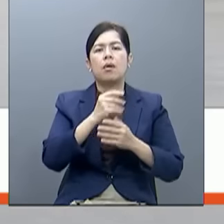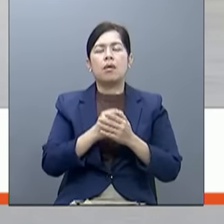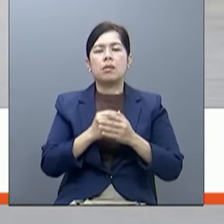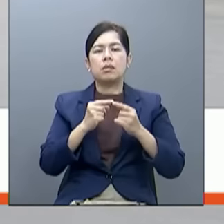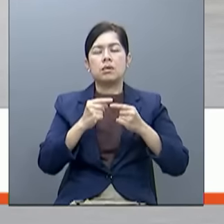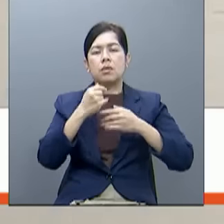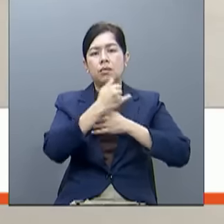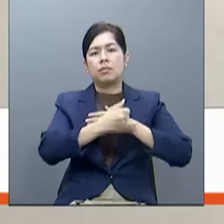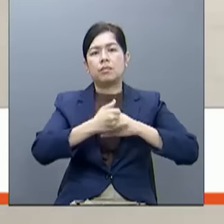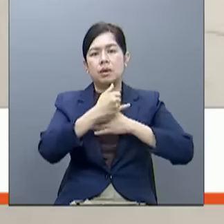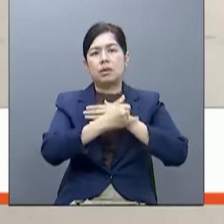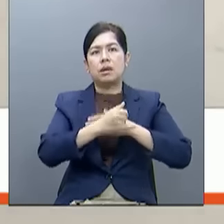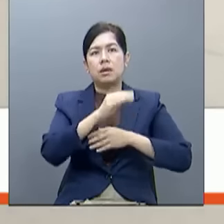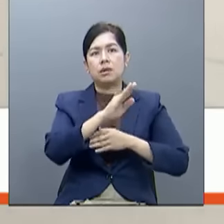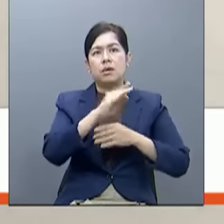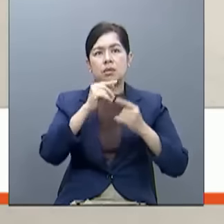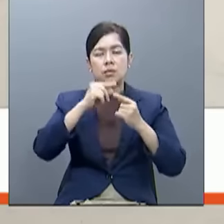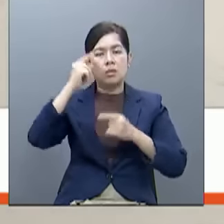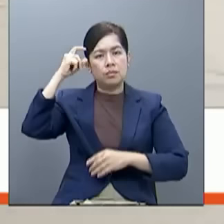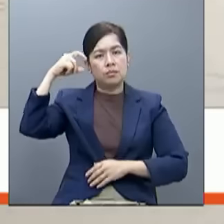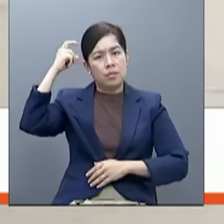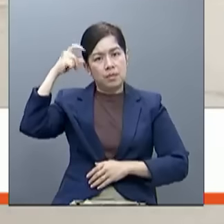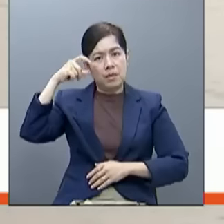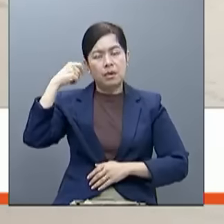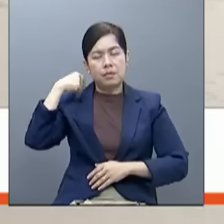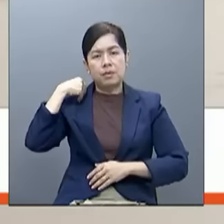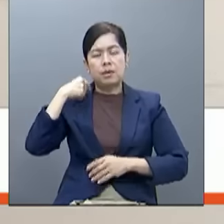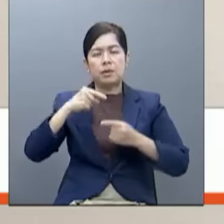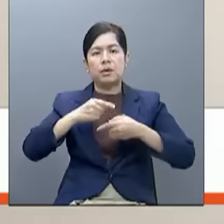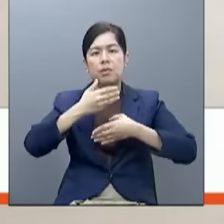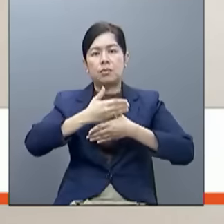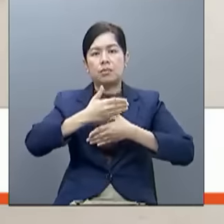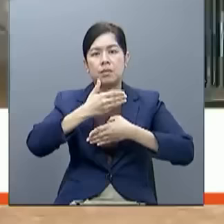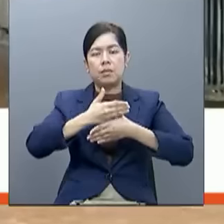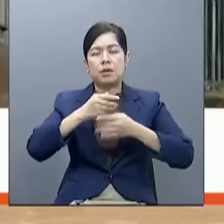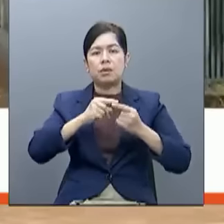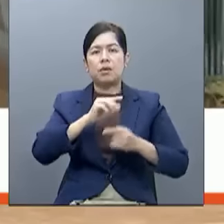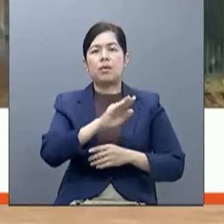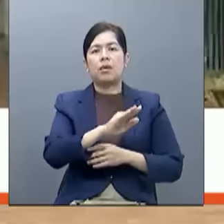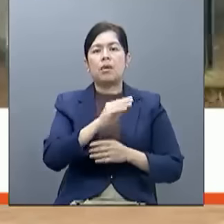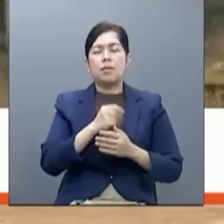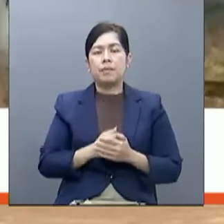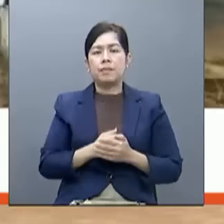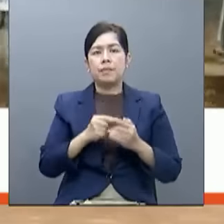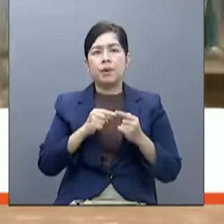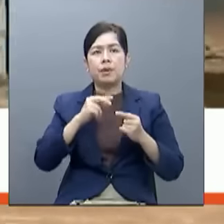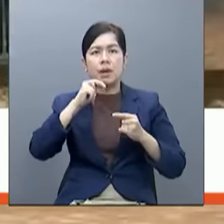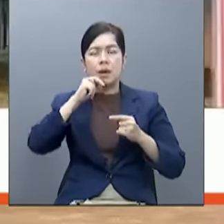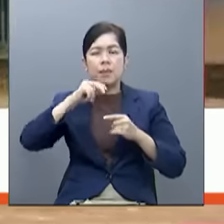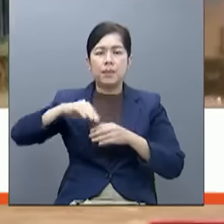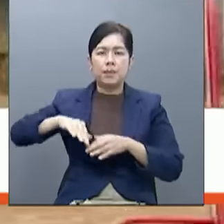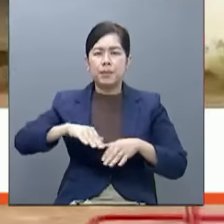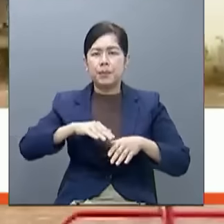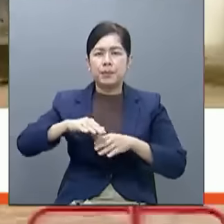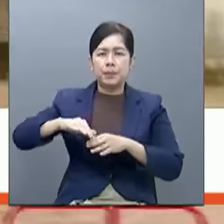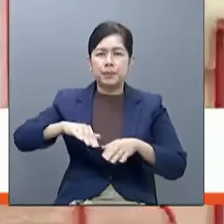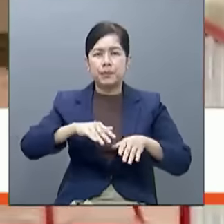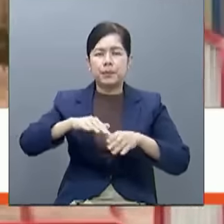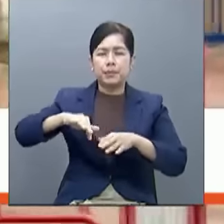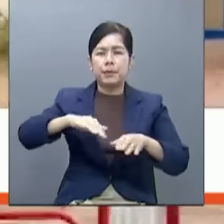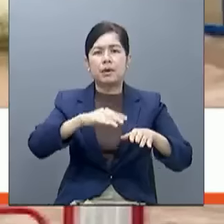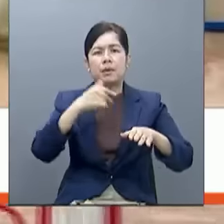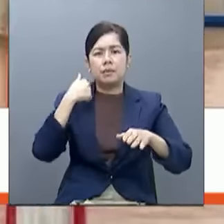พานและน้ำเสื่อมนะคะรวมทั้งน้ำในเขื่อนหลวงน้ำทาค่ะซึ่งมวลน้ำทั้งหมดนะคะไหลลงสู่แม่น้ำโขงแต่เนื่องจากส